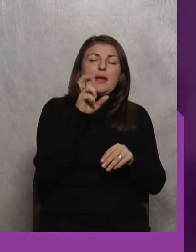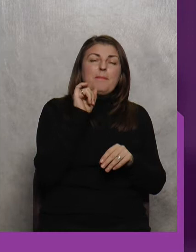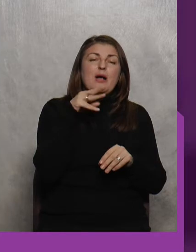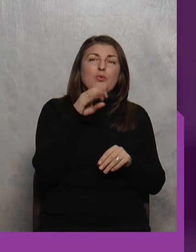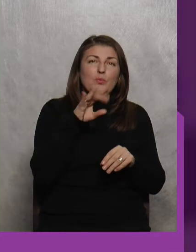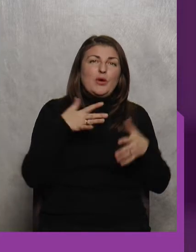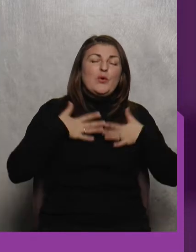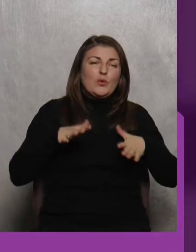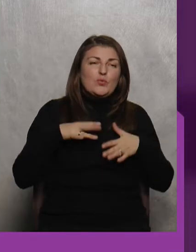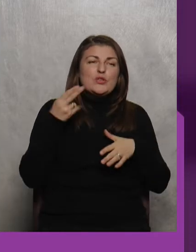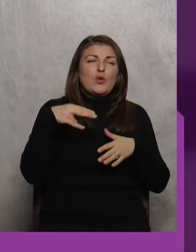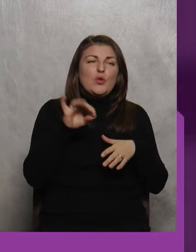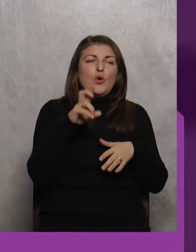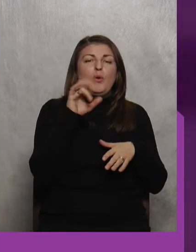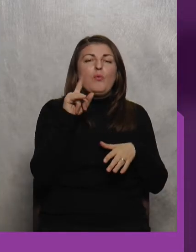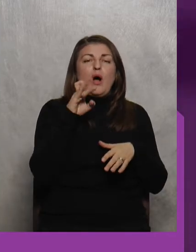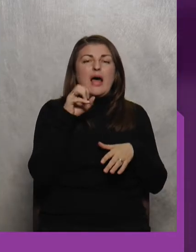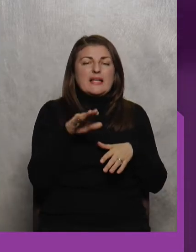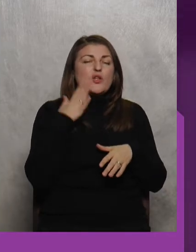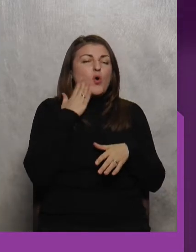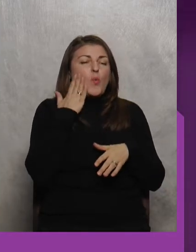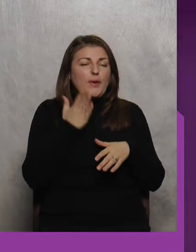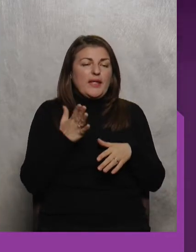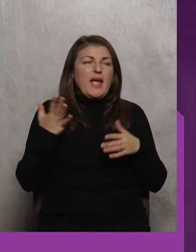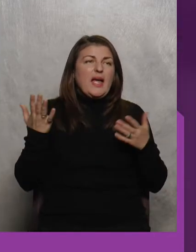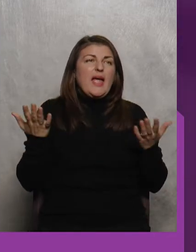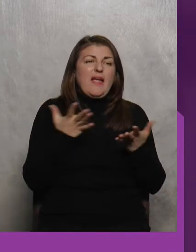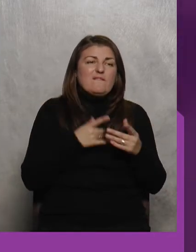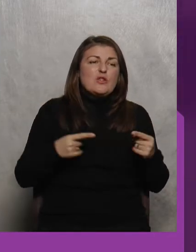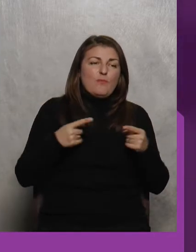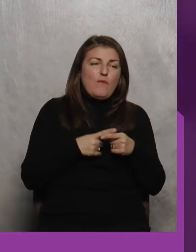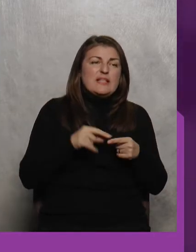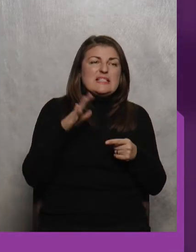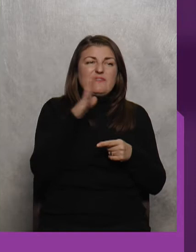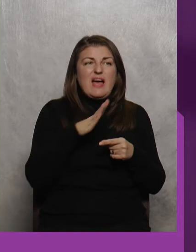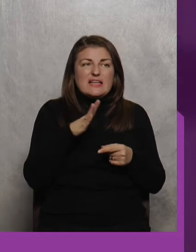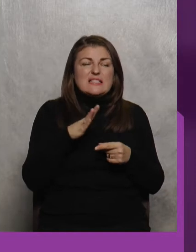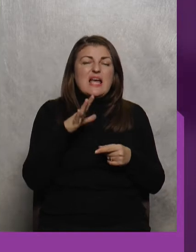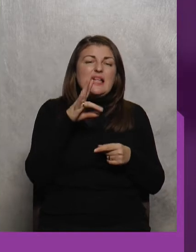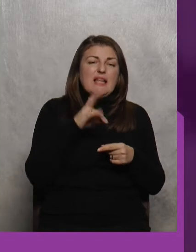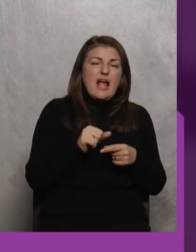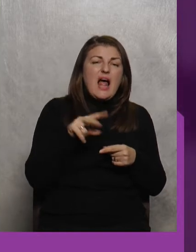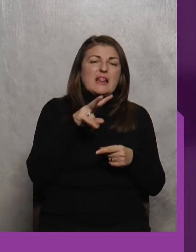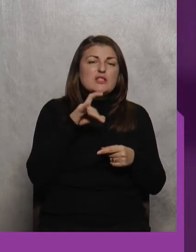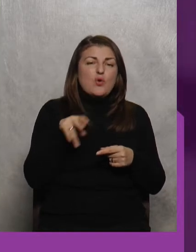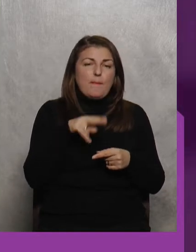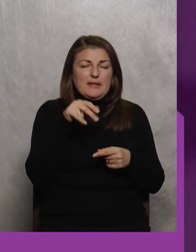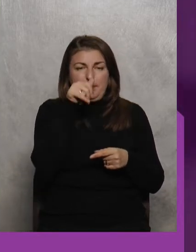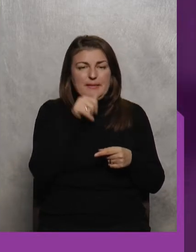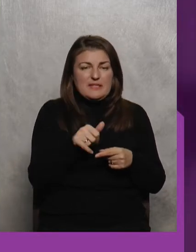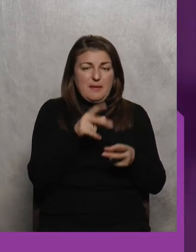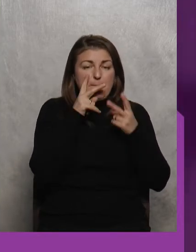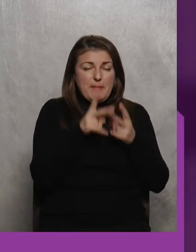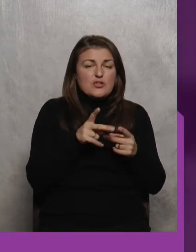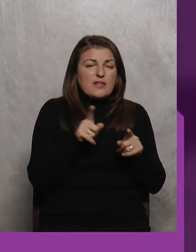Батумі, Грузія, до Бухареста, Румунія, і відповідно з вересня на листопад місяць.